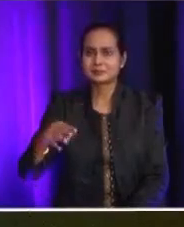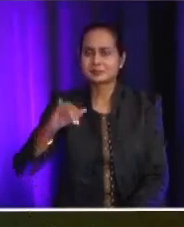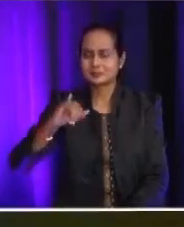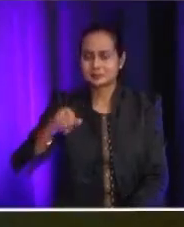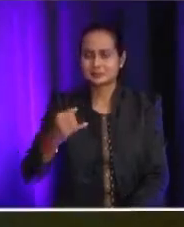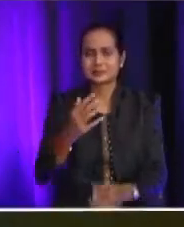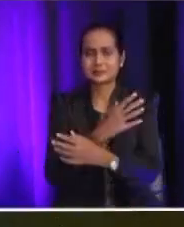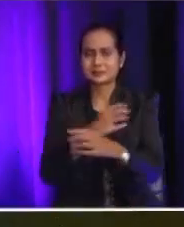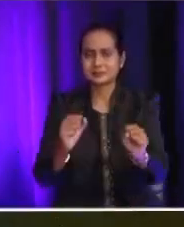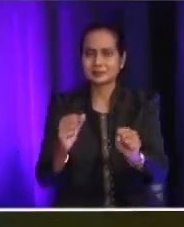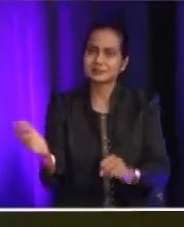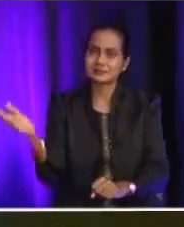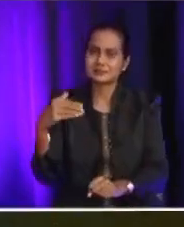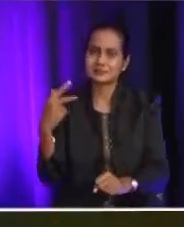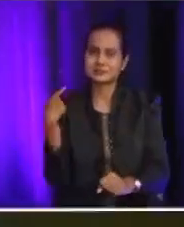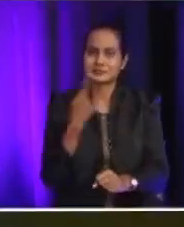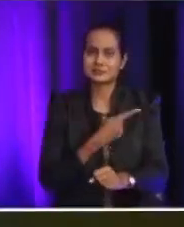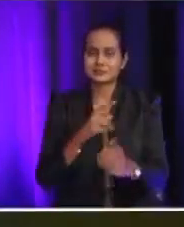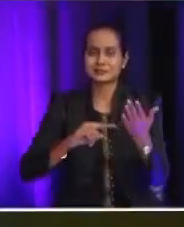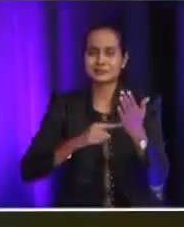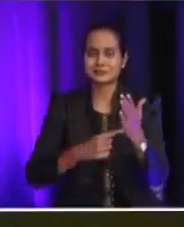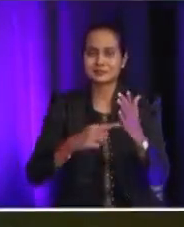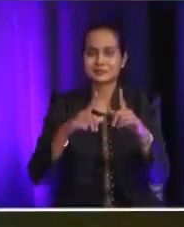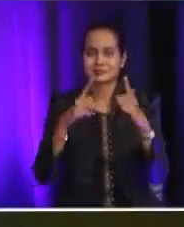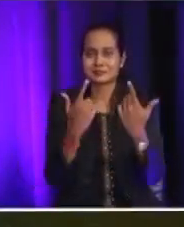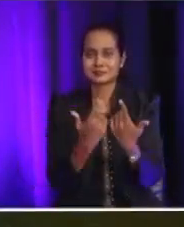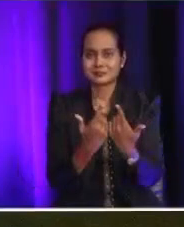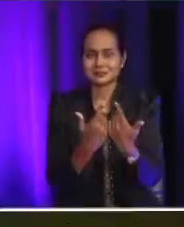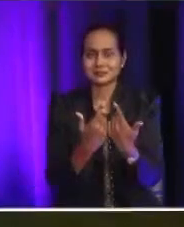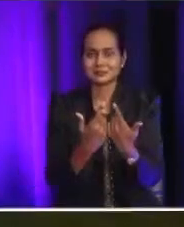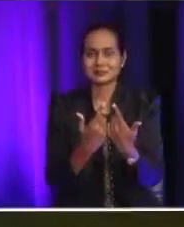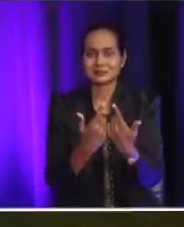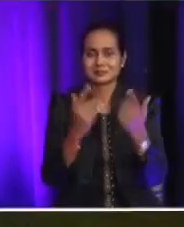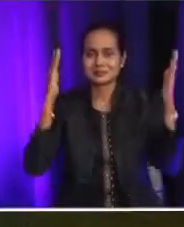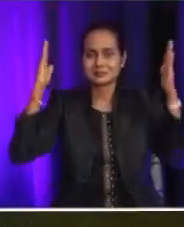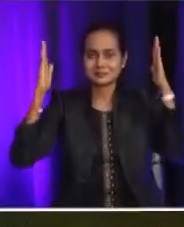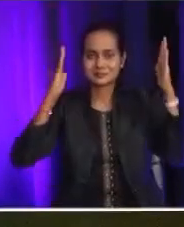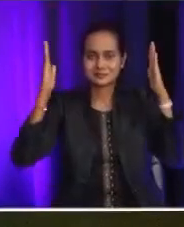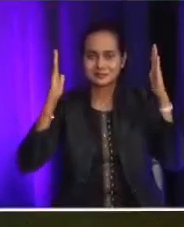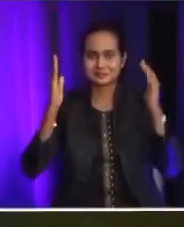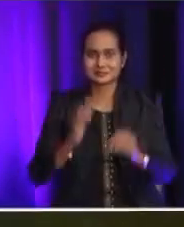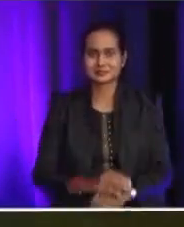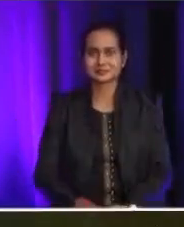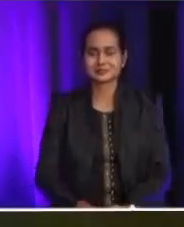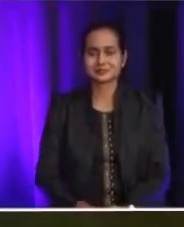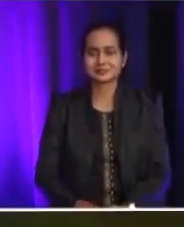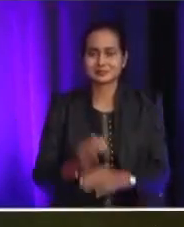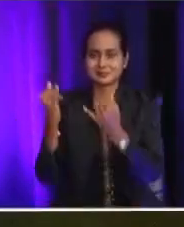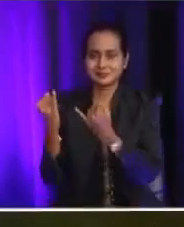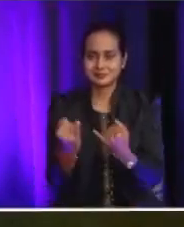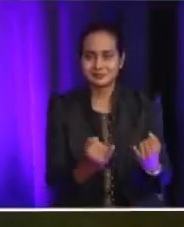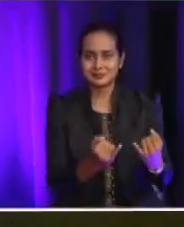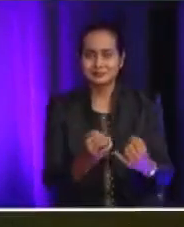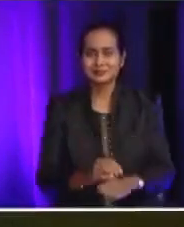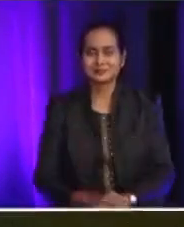bersedia. Jomlah kita mulakan kelas kita bersama dengan Cikgu Zainab di dalam mata pelajaran Bahasa Melayu. Silakan Cikgu Zainab. Baiklah